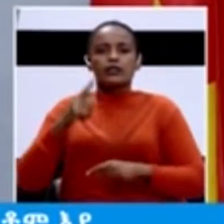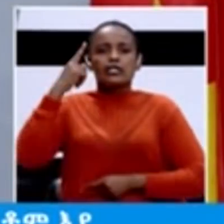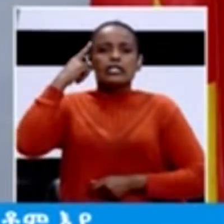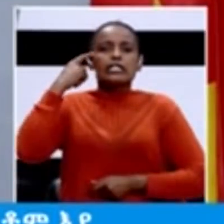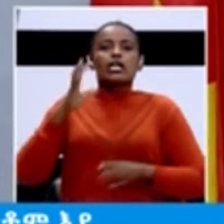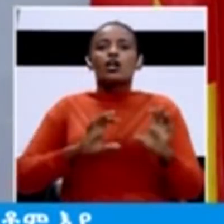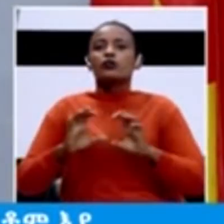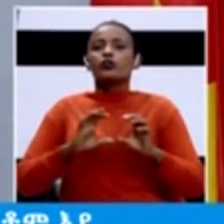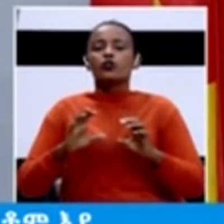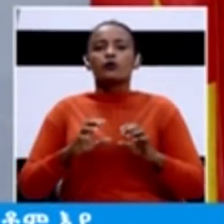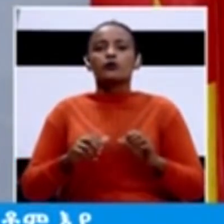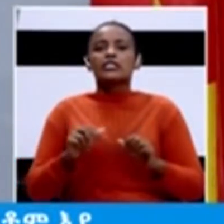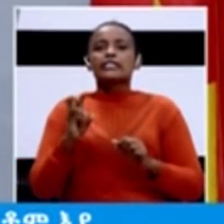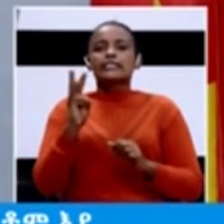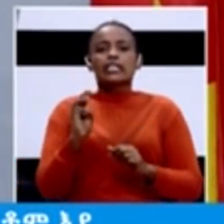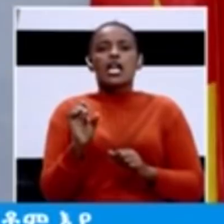ገይሮምና ከዲዖምና ጠሊሞምና።